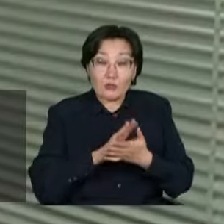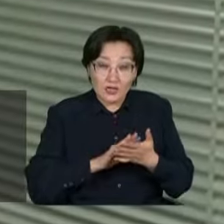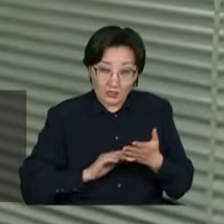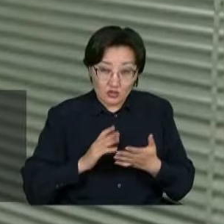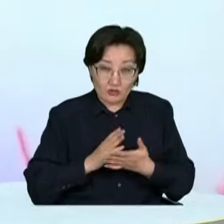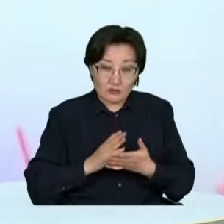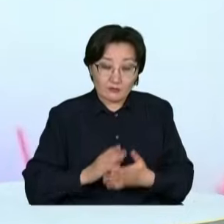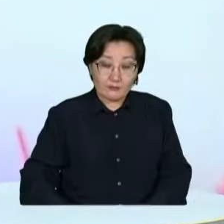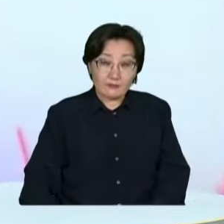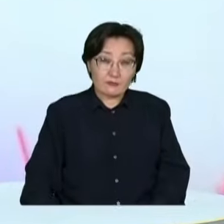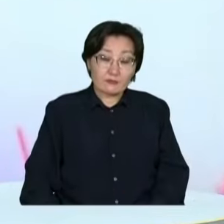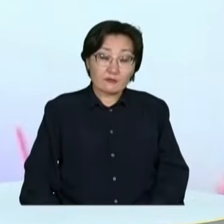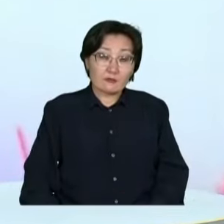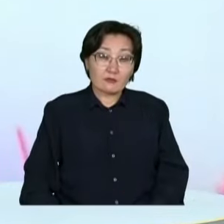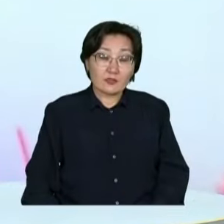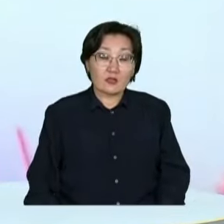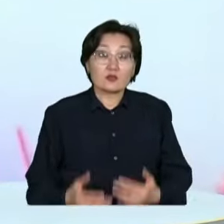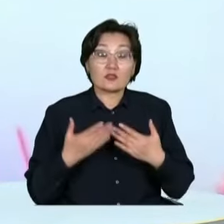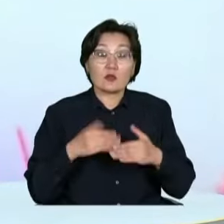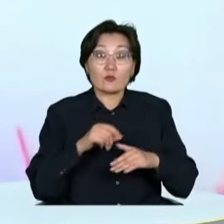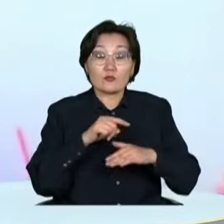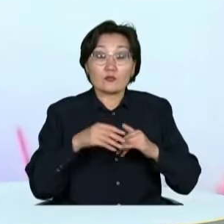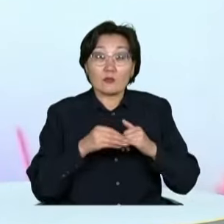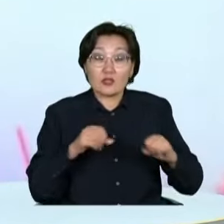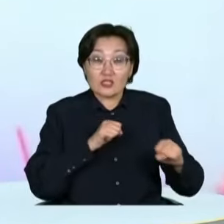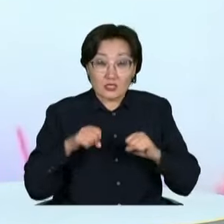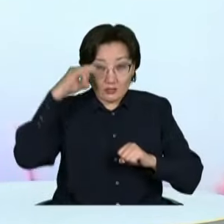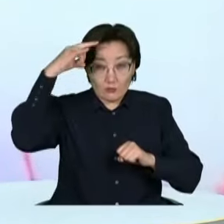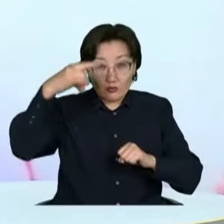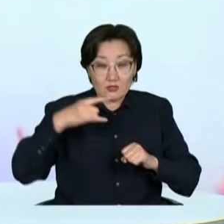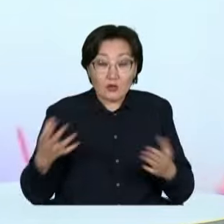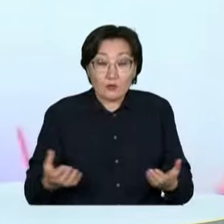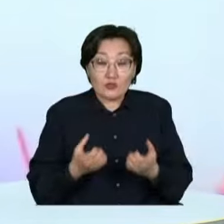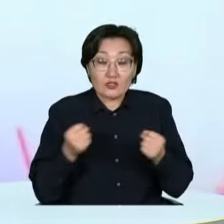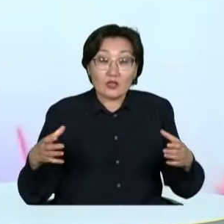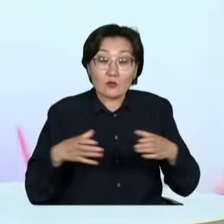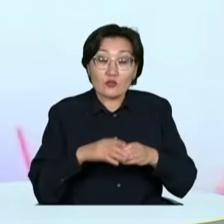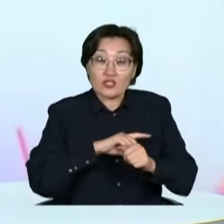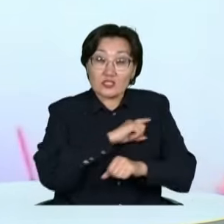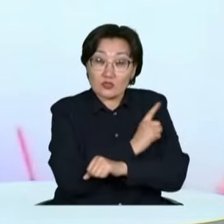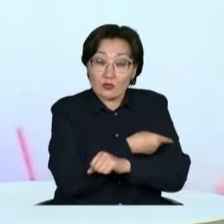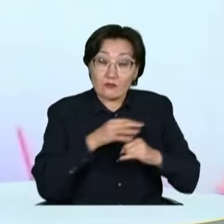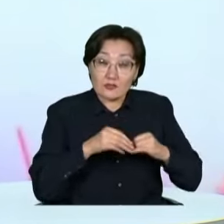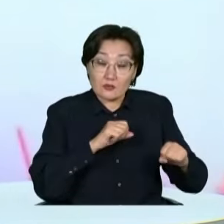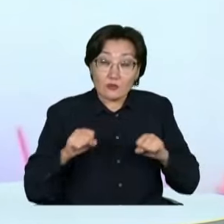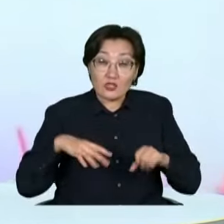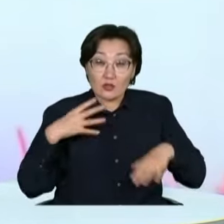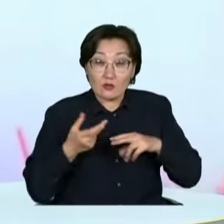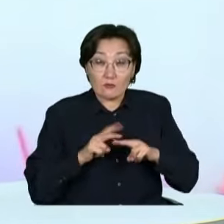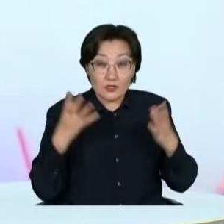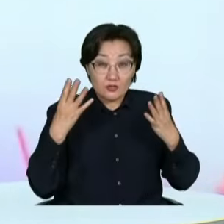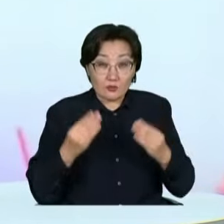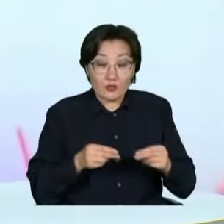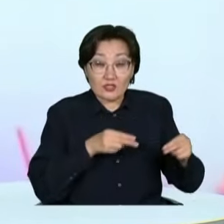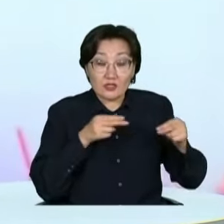продолжается. На фоне подземных толчков казахстанские спасатели усилили сейсмотренировки. В эти дни в Алматы